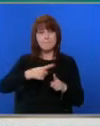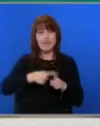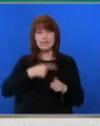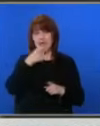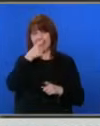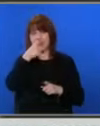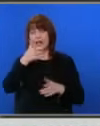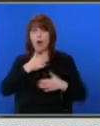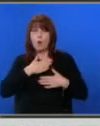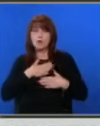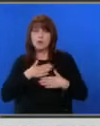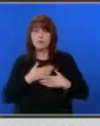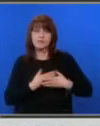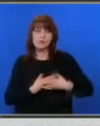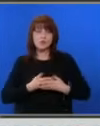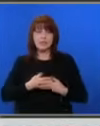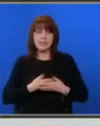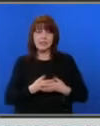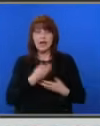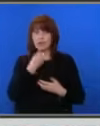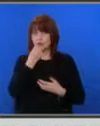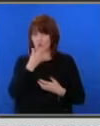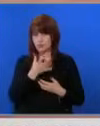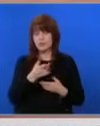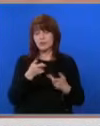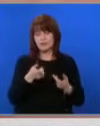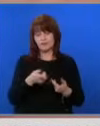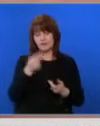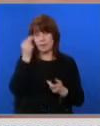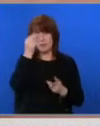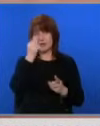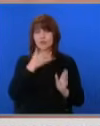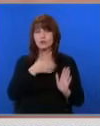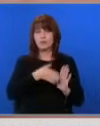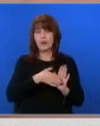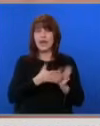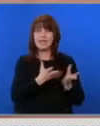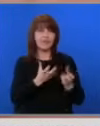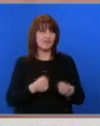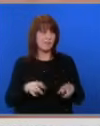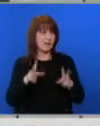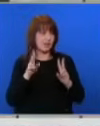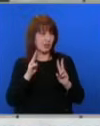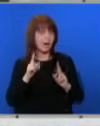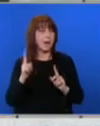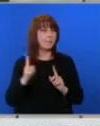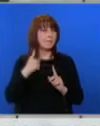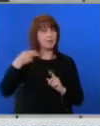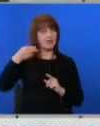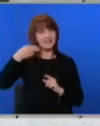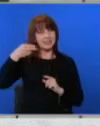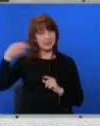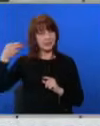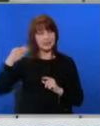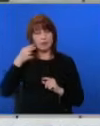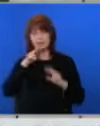от биологичното си дете. Случаят е прецедент в българското право и за да вземе решение, първоинстанционният съд